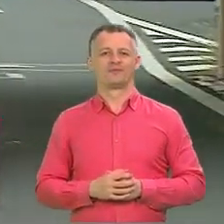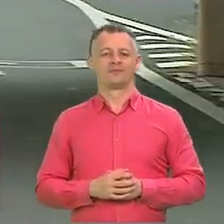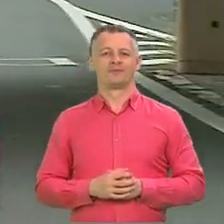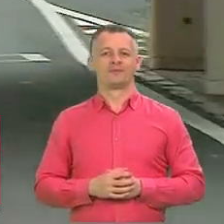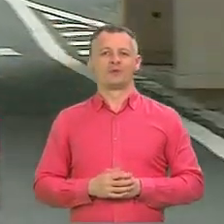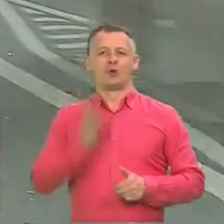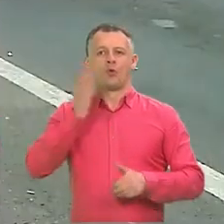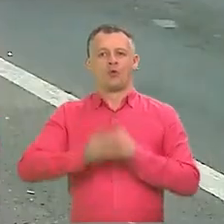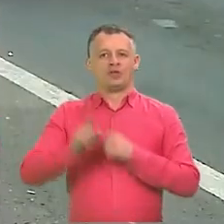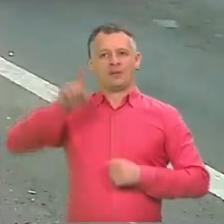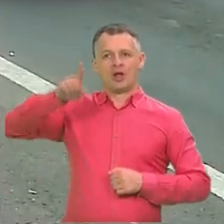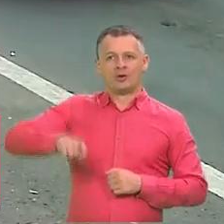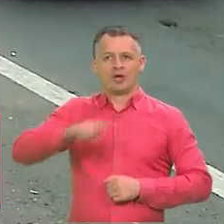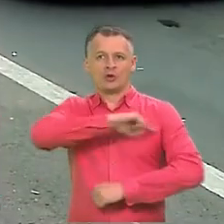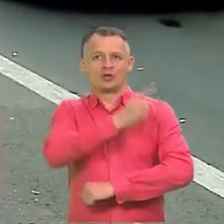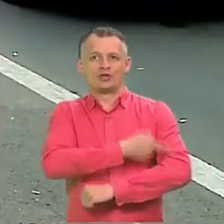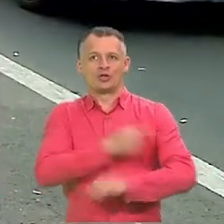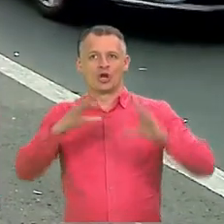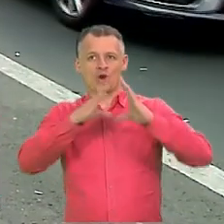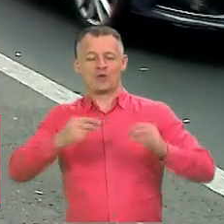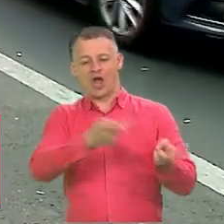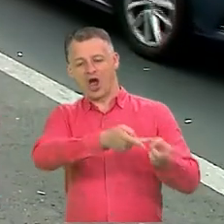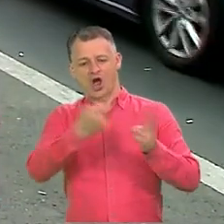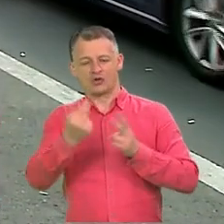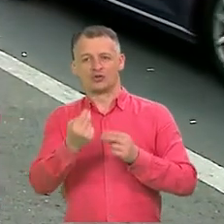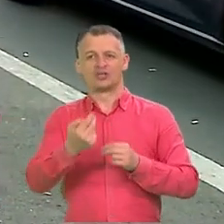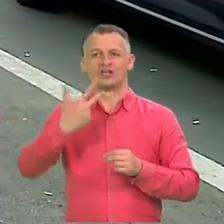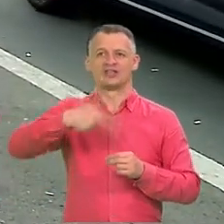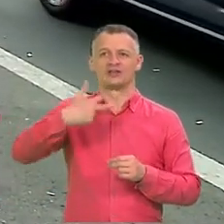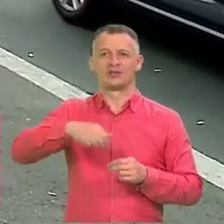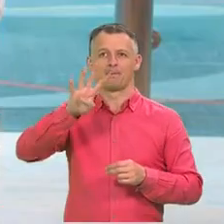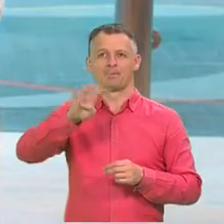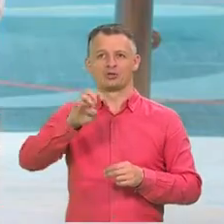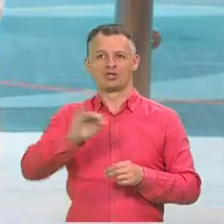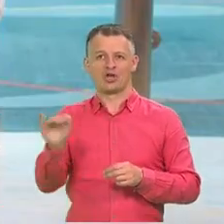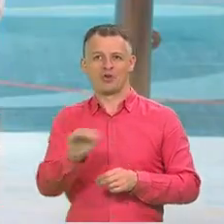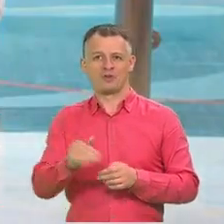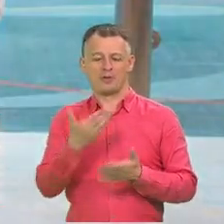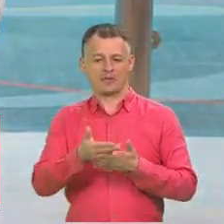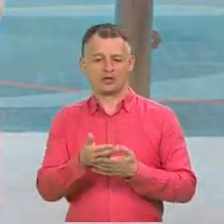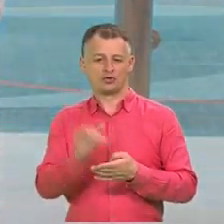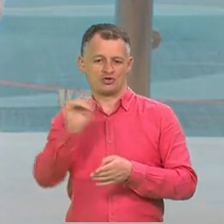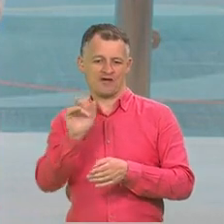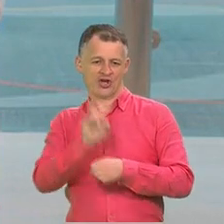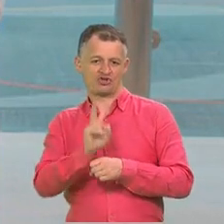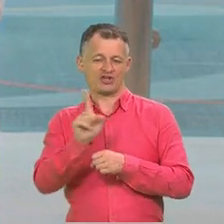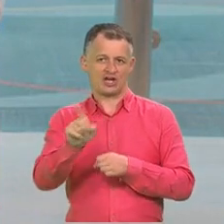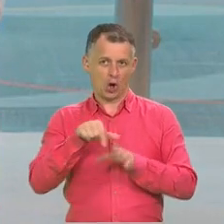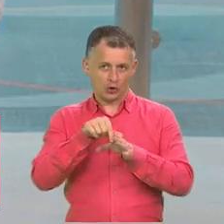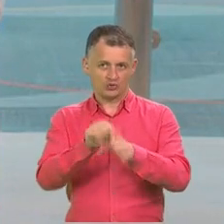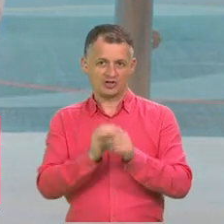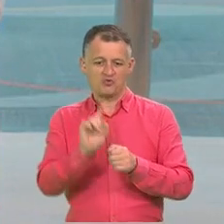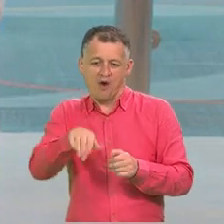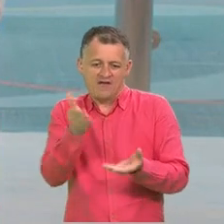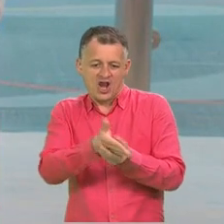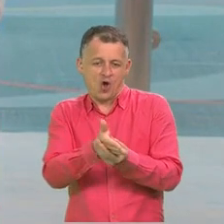Doar în ultima lună, autoritățile române au întors din drum peste 430 de copii, pentru că însoțitorii lor nu aveau actele necesare